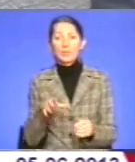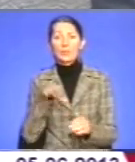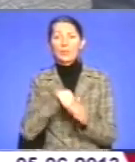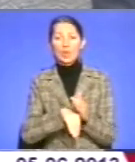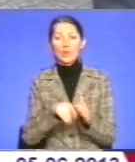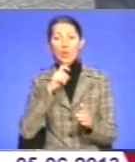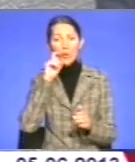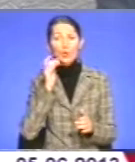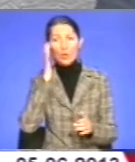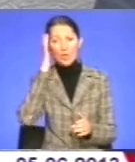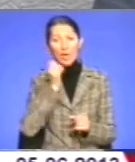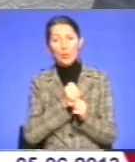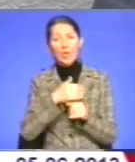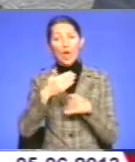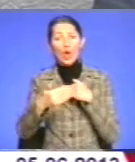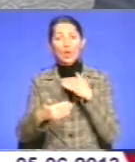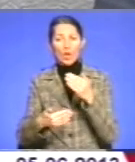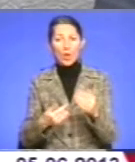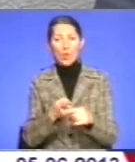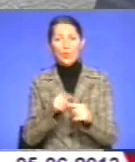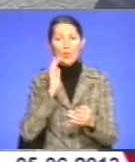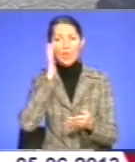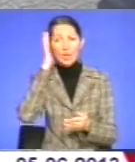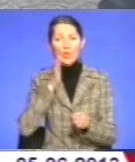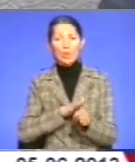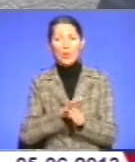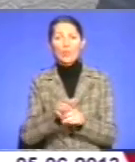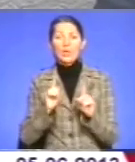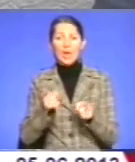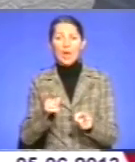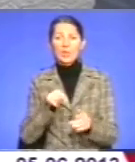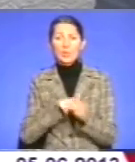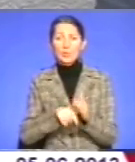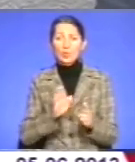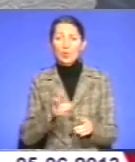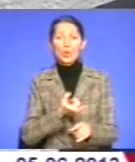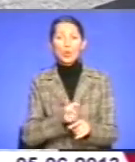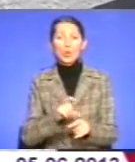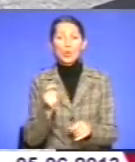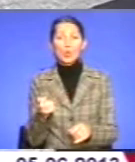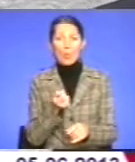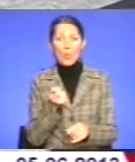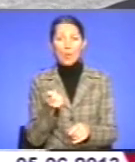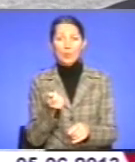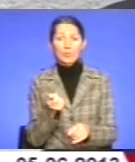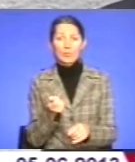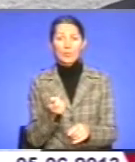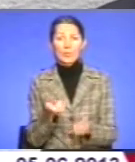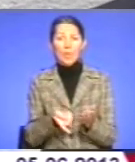робили крок за кроком, цю ідею наповнювали реальним змістом, було дуже мало. Гортаєш